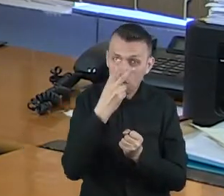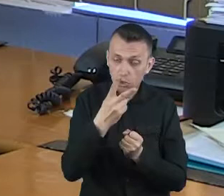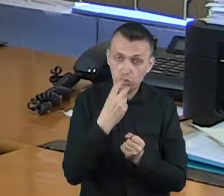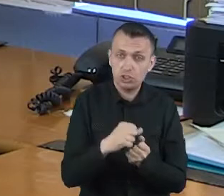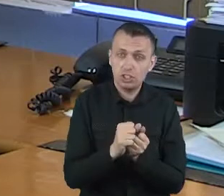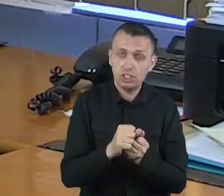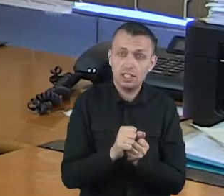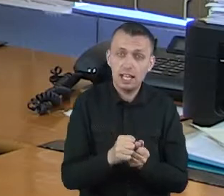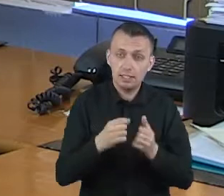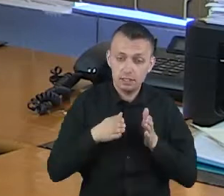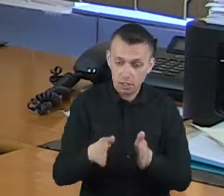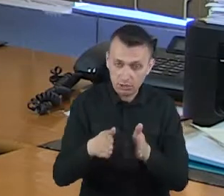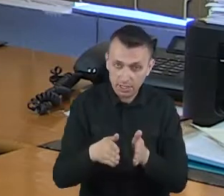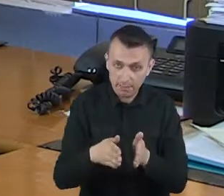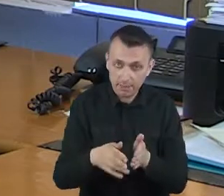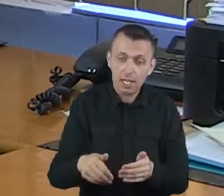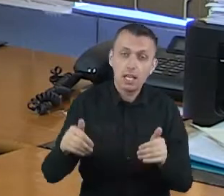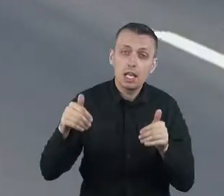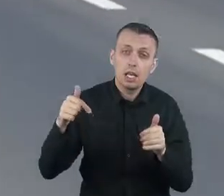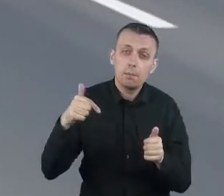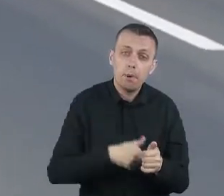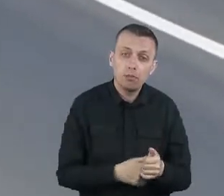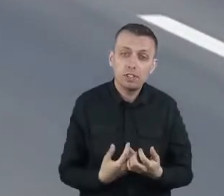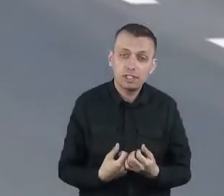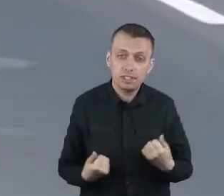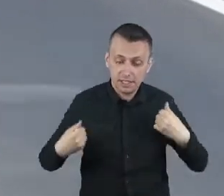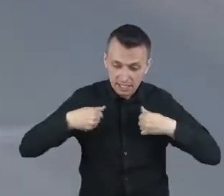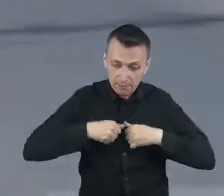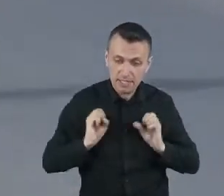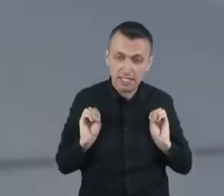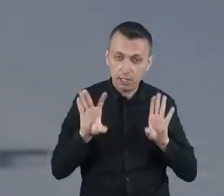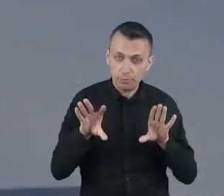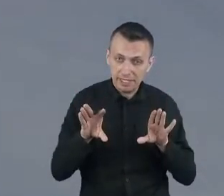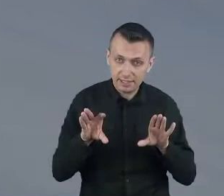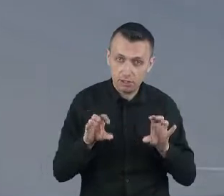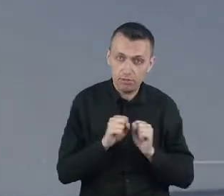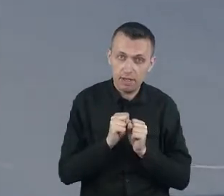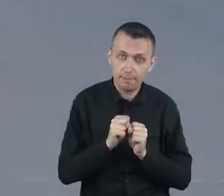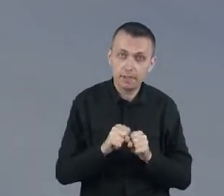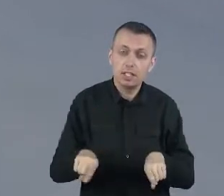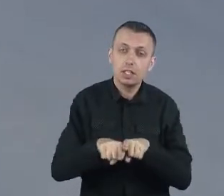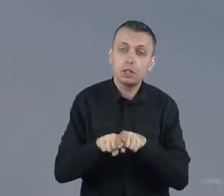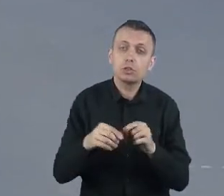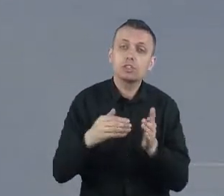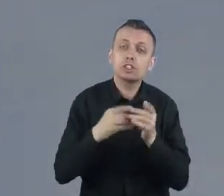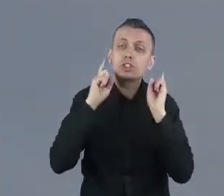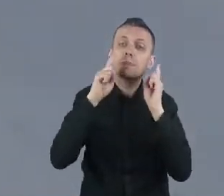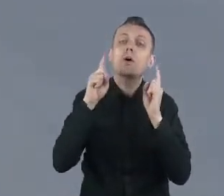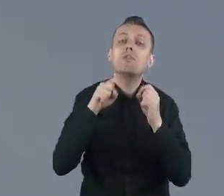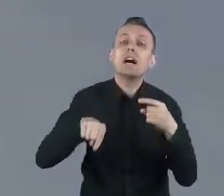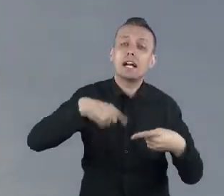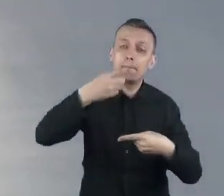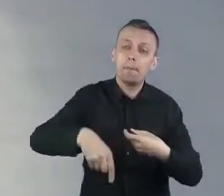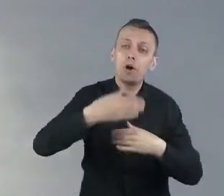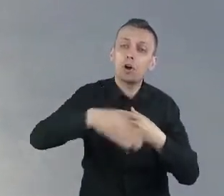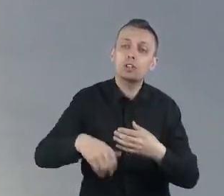wówczas niewątpliwie ten kierowca ma możliwość ich szybciej zauważyć. Motocykliści powinni również zwrócić uwagę na to, że nawierzchnia po zimie drogi nie